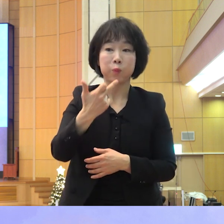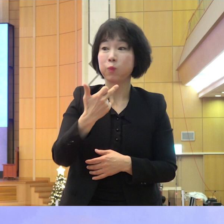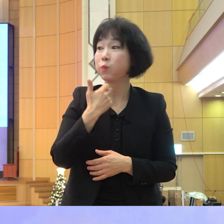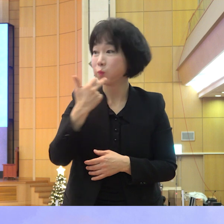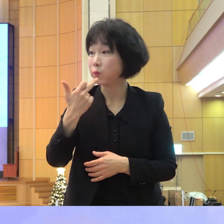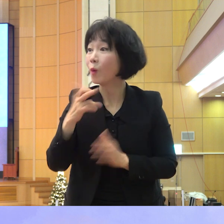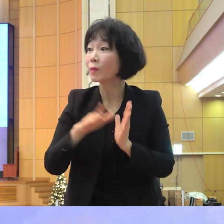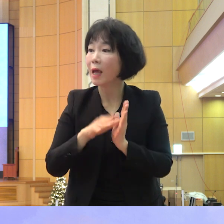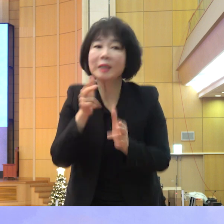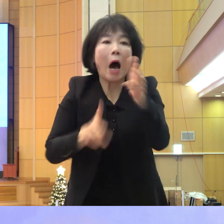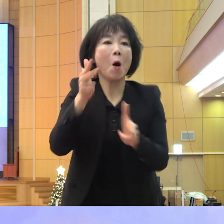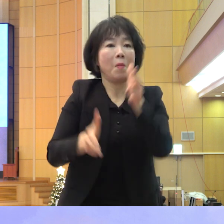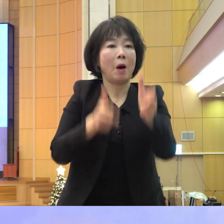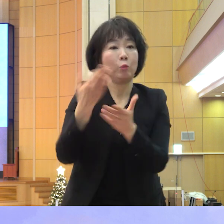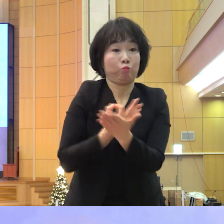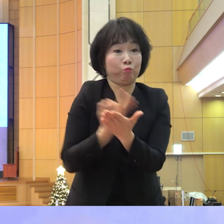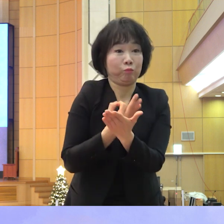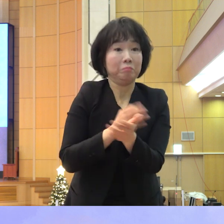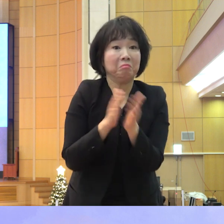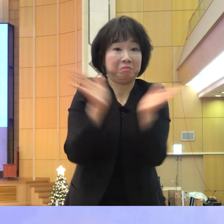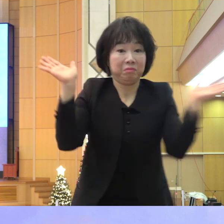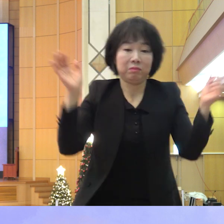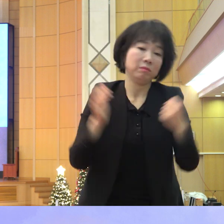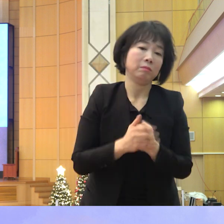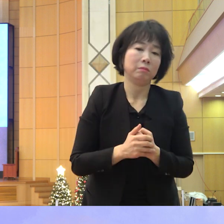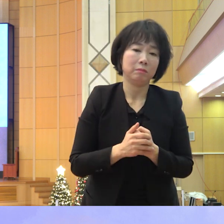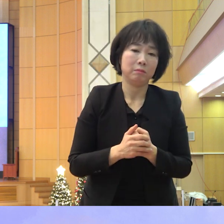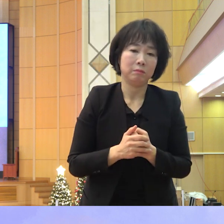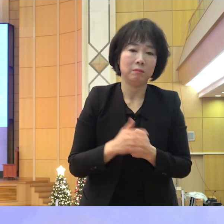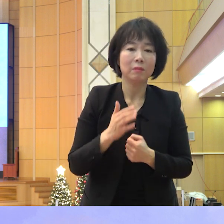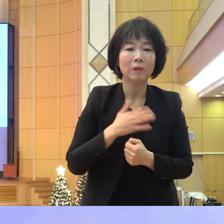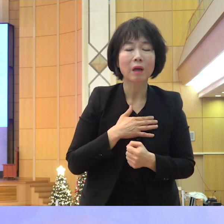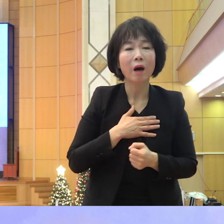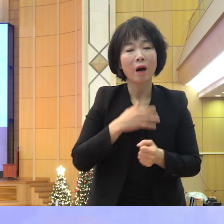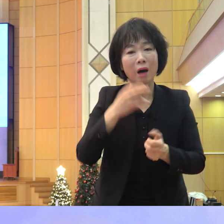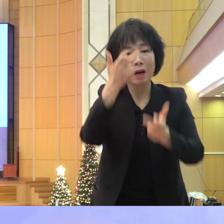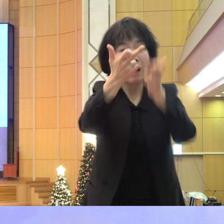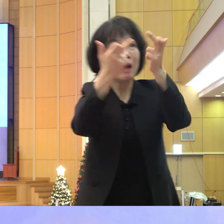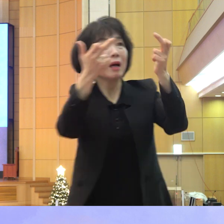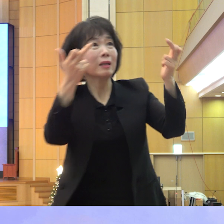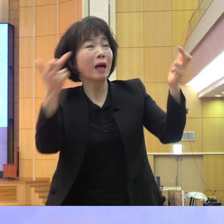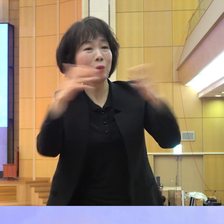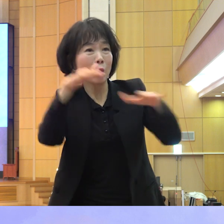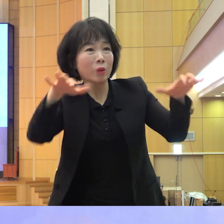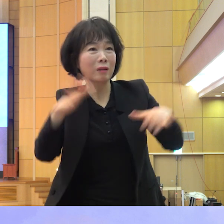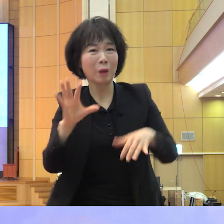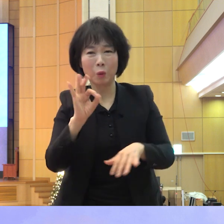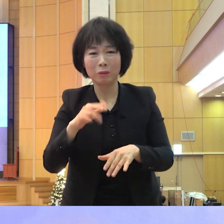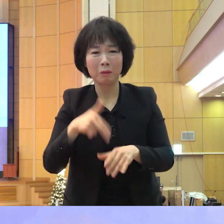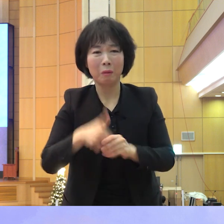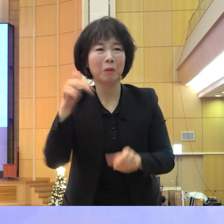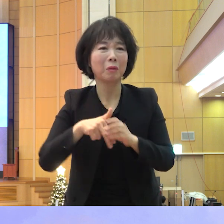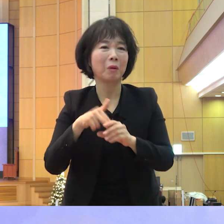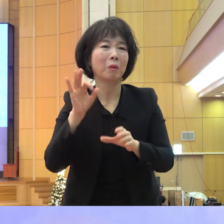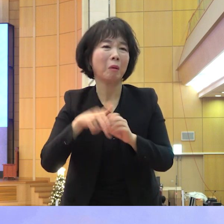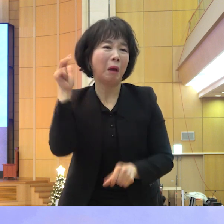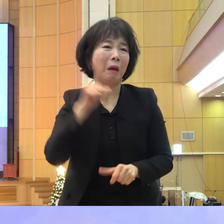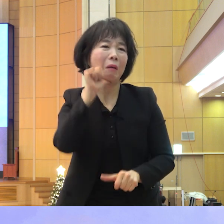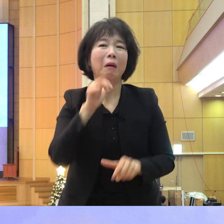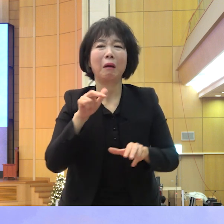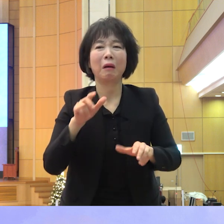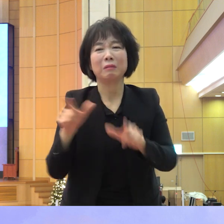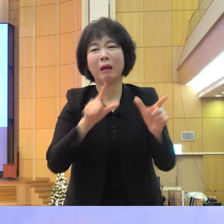18살 때 이제 사업을 했는데, 사업하기 전에 산동네에서 살 때 방 한 칸에 우리